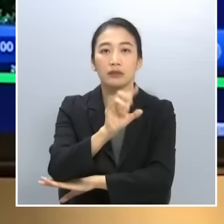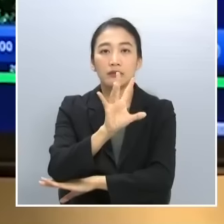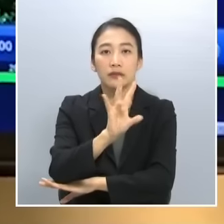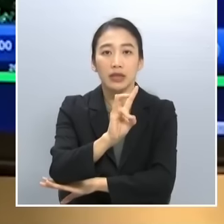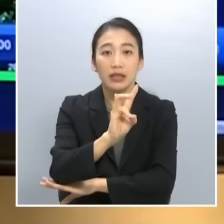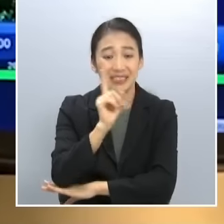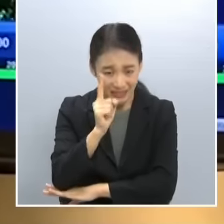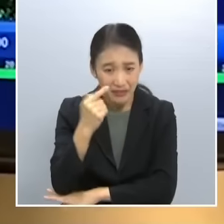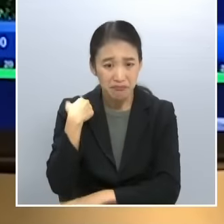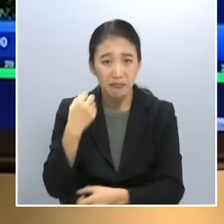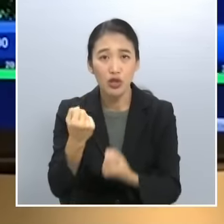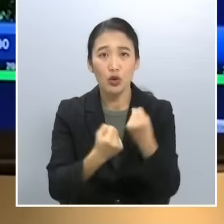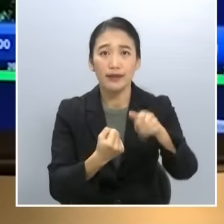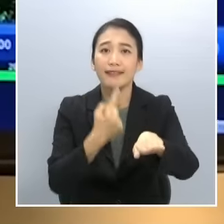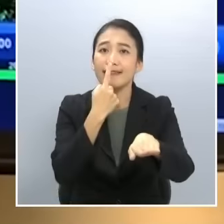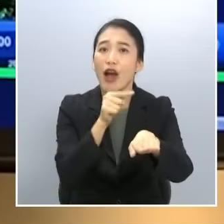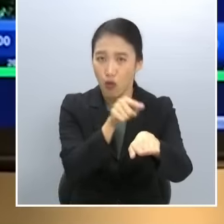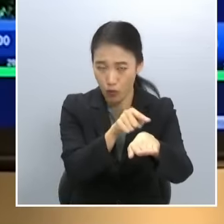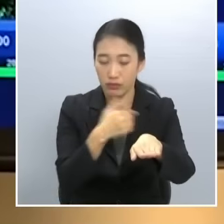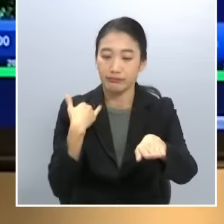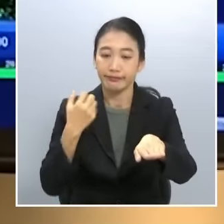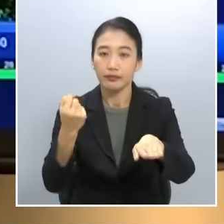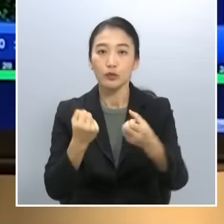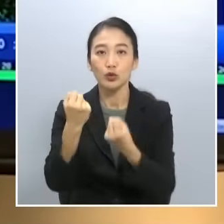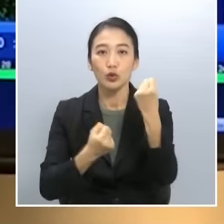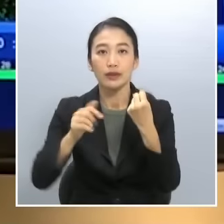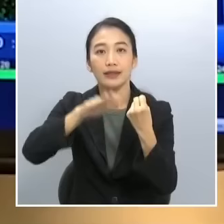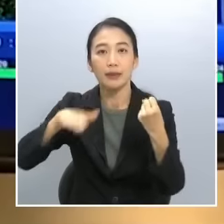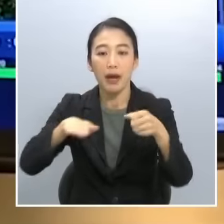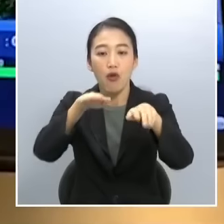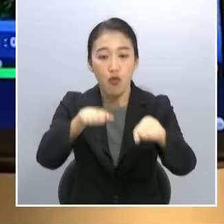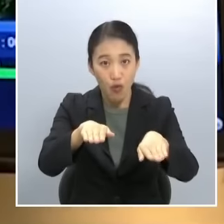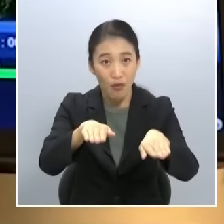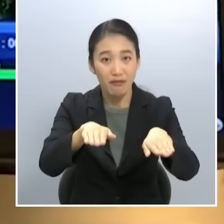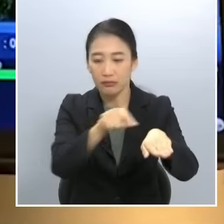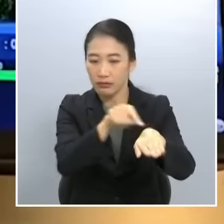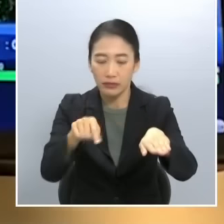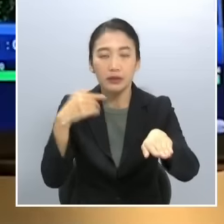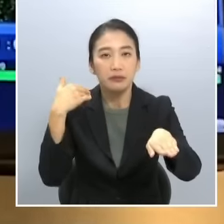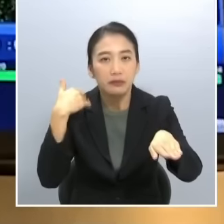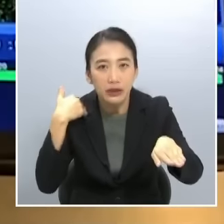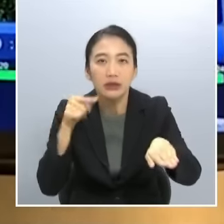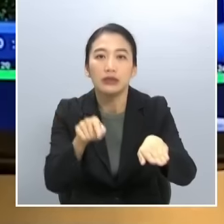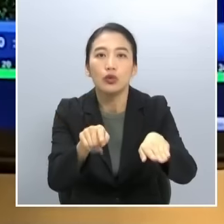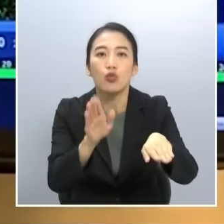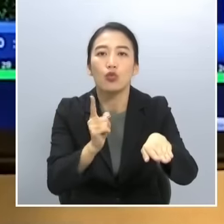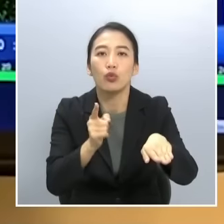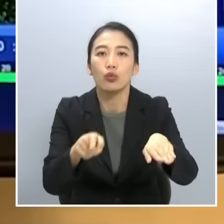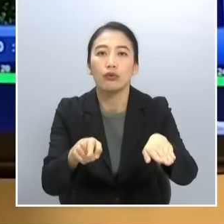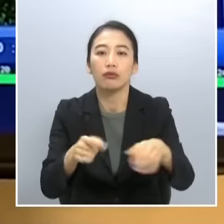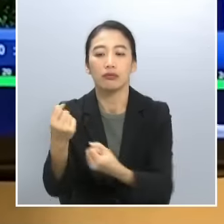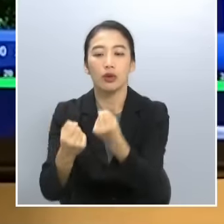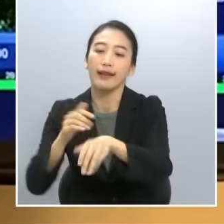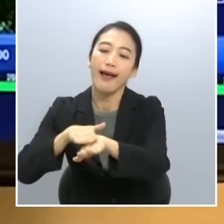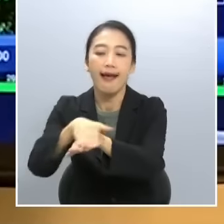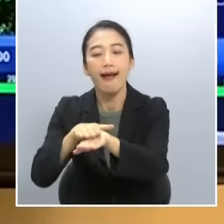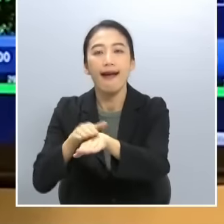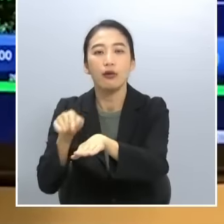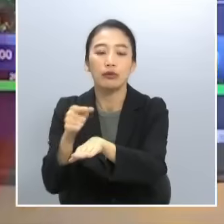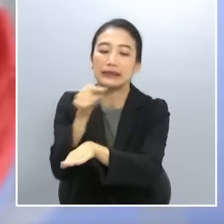27พรก็อยู่ตามภาพเมื่อกี้ที่เปิดก็เห็นรถสีแดงอยู่แต่นึกไม่ออกเพิ่งจะนึกออก 27 2829 30